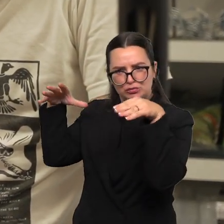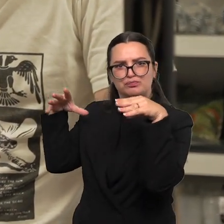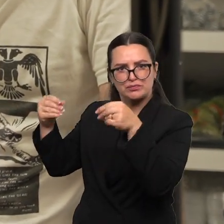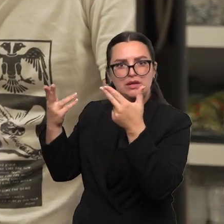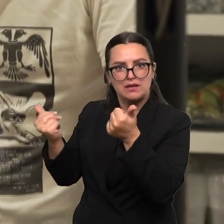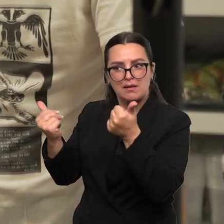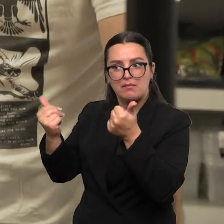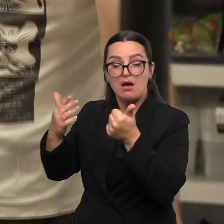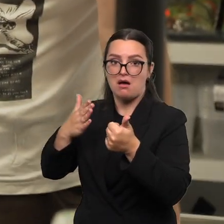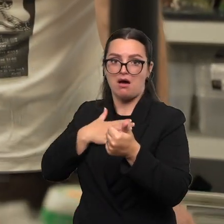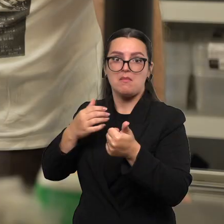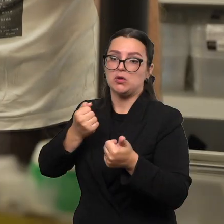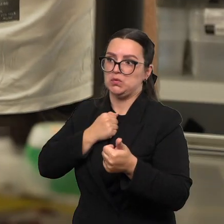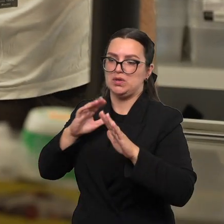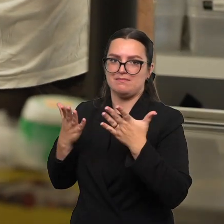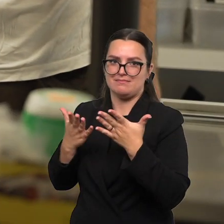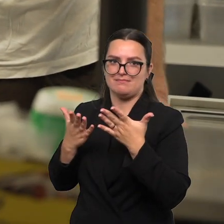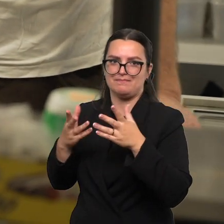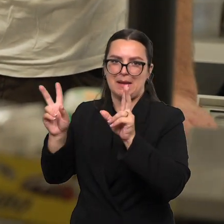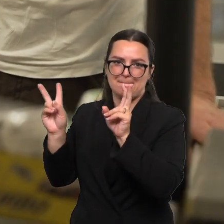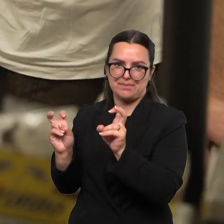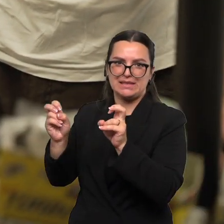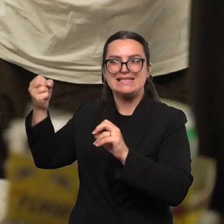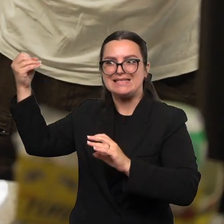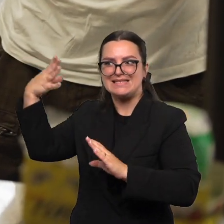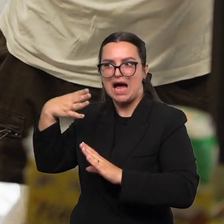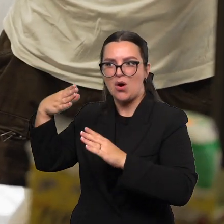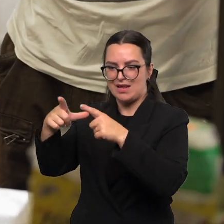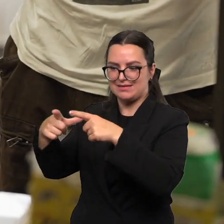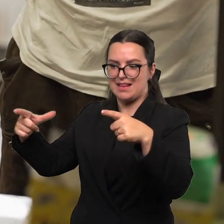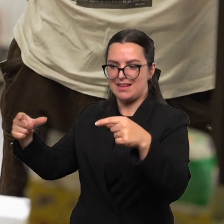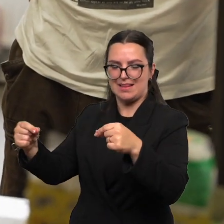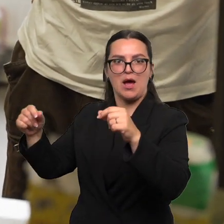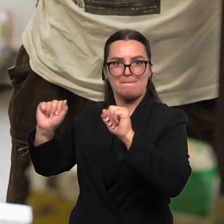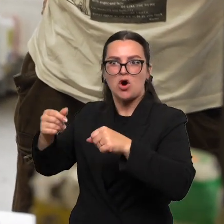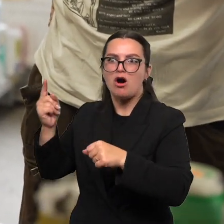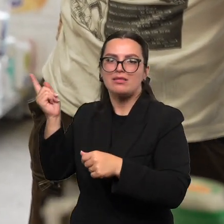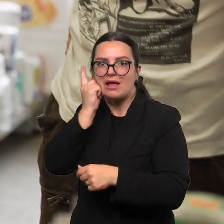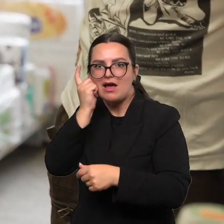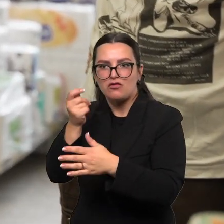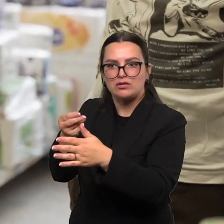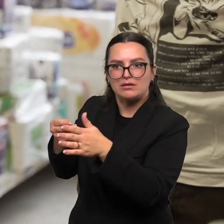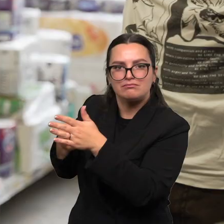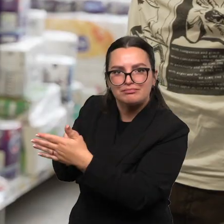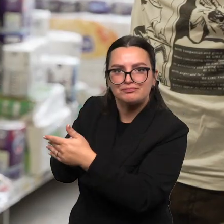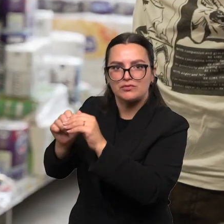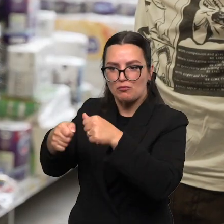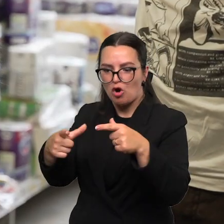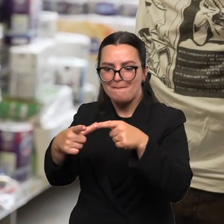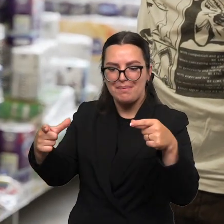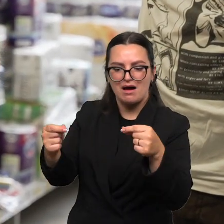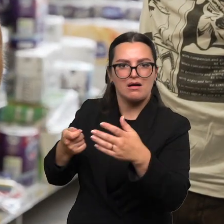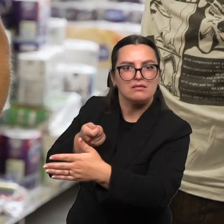žinokit, turim saulės panelę telefonom įkrauti arba powerbankams. Tiesiog, Efektyva gali